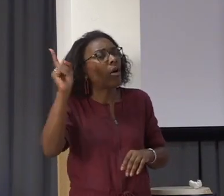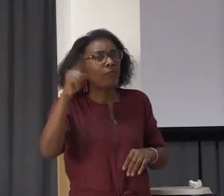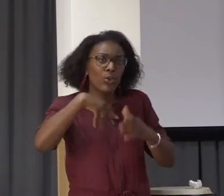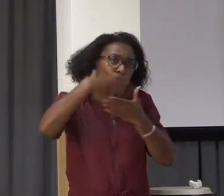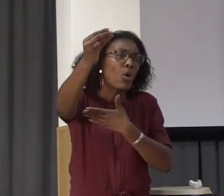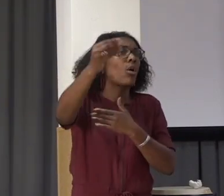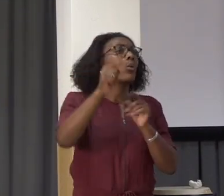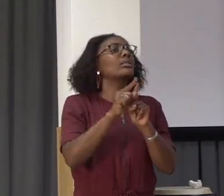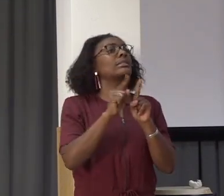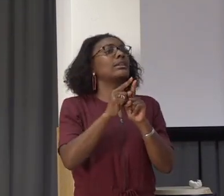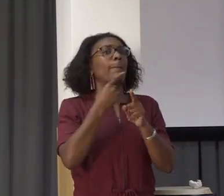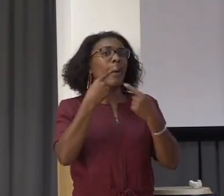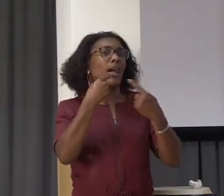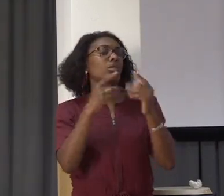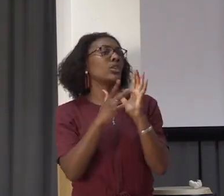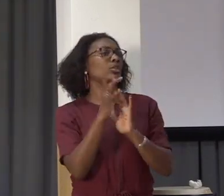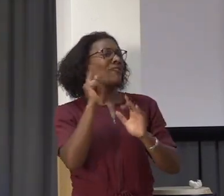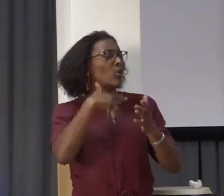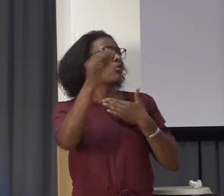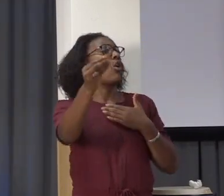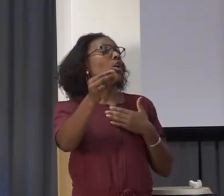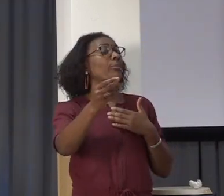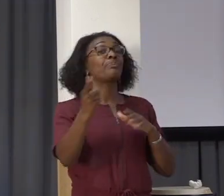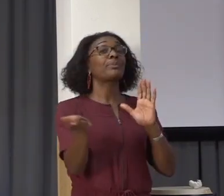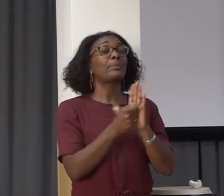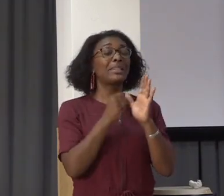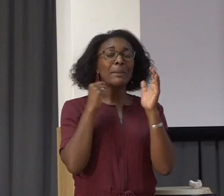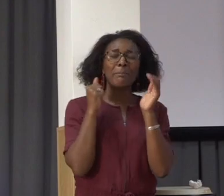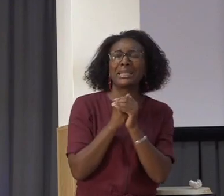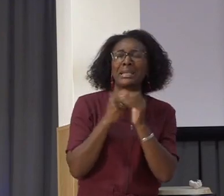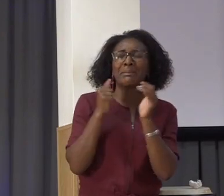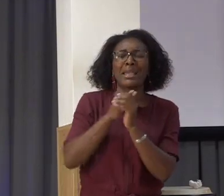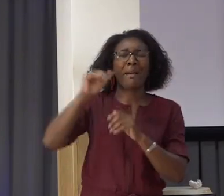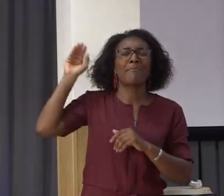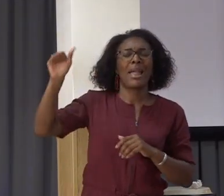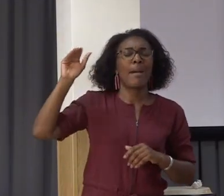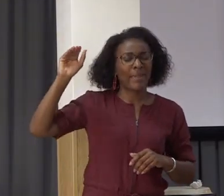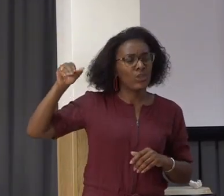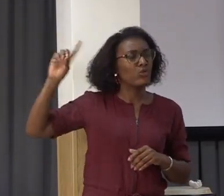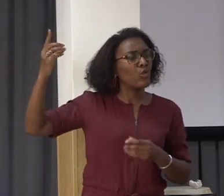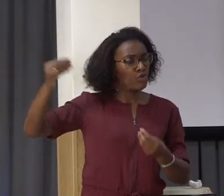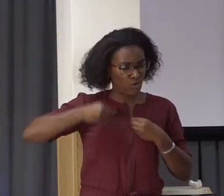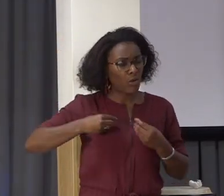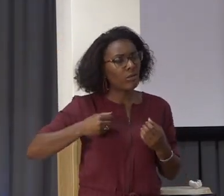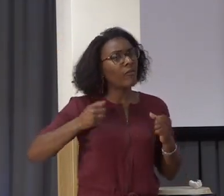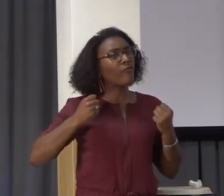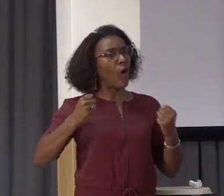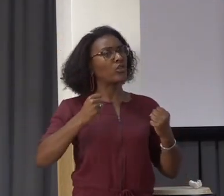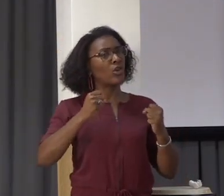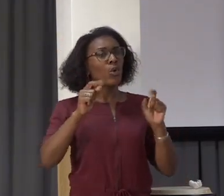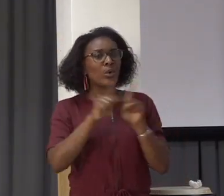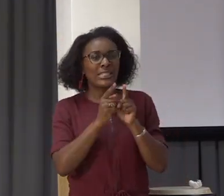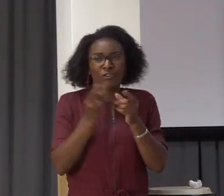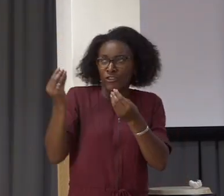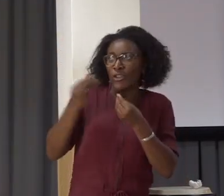et auxquels on peut partager. Et quand on prie et quand on s'attend au Seigneur, le Seigneur nous donnera des opportunités qu'il